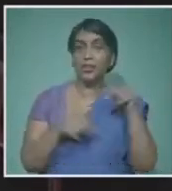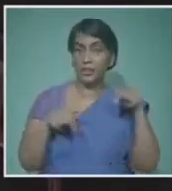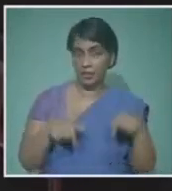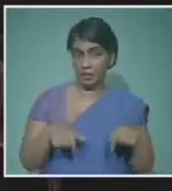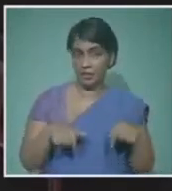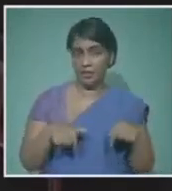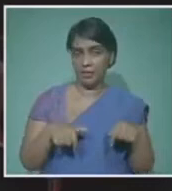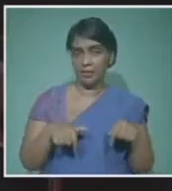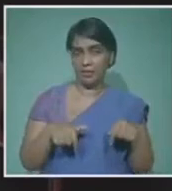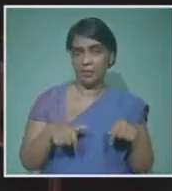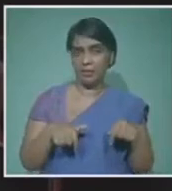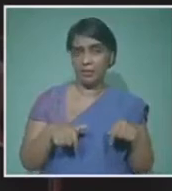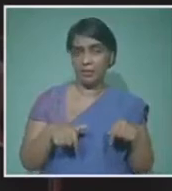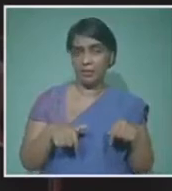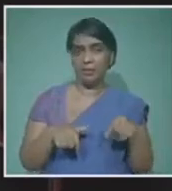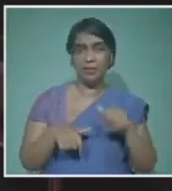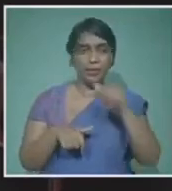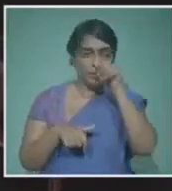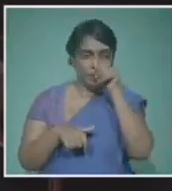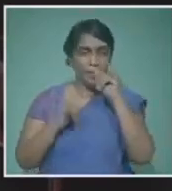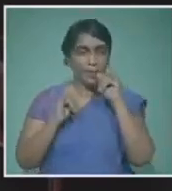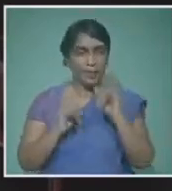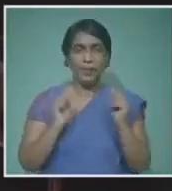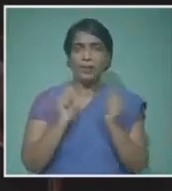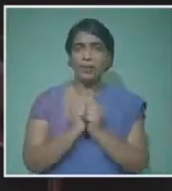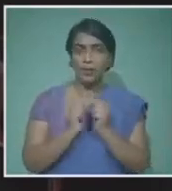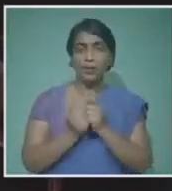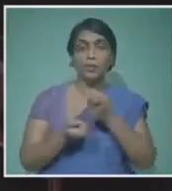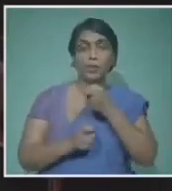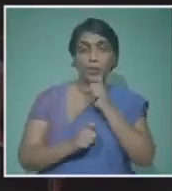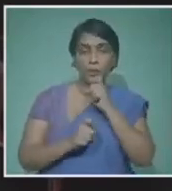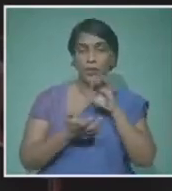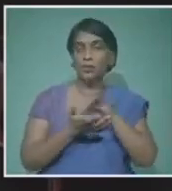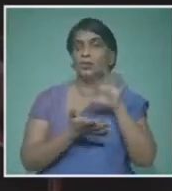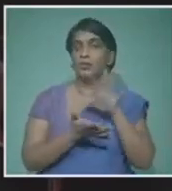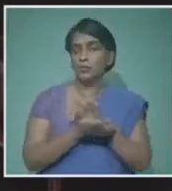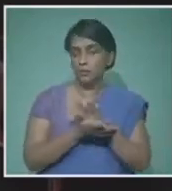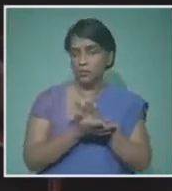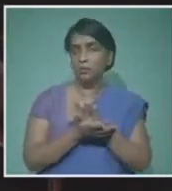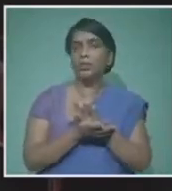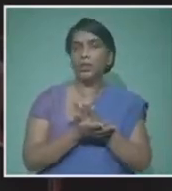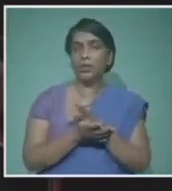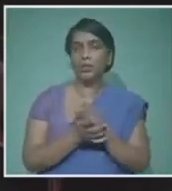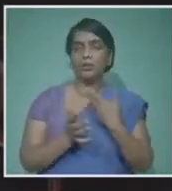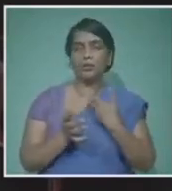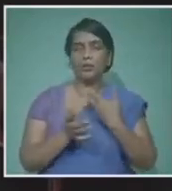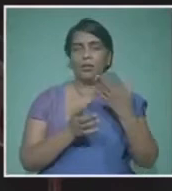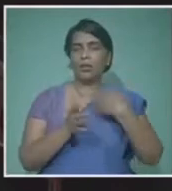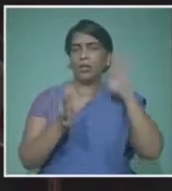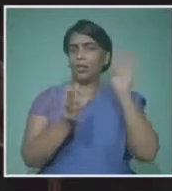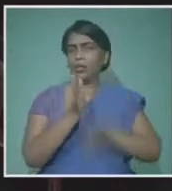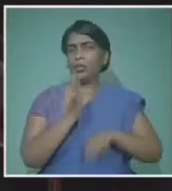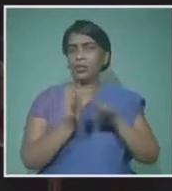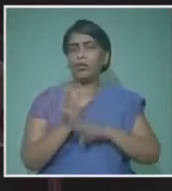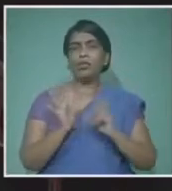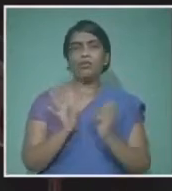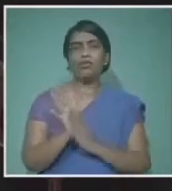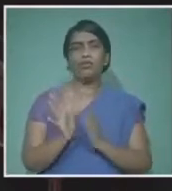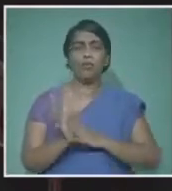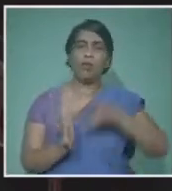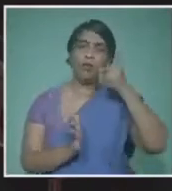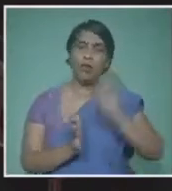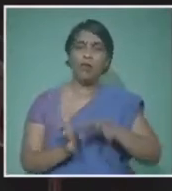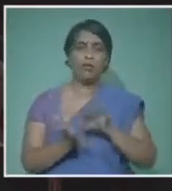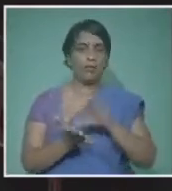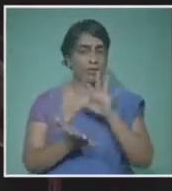දැනට වංචා දූෂණ පිළිබඳව නඩු පවරා තිබෙන නඩු ඉල්ලාස් කර ගැනීම සඳහා මෙම කොමිෂන් සභාවේ නිර්දේශ